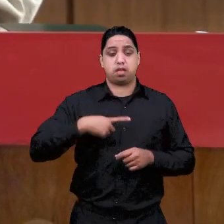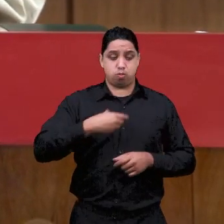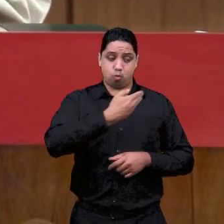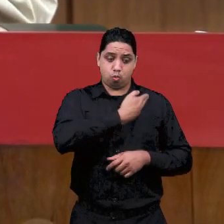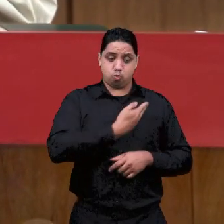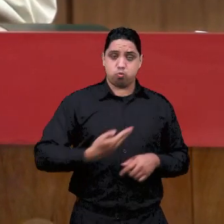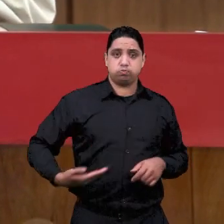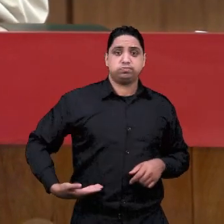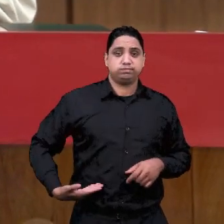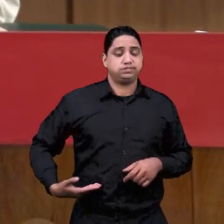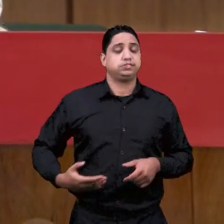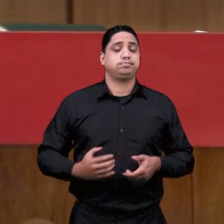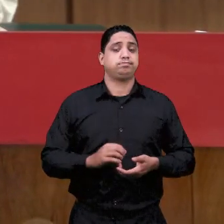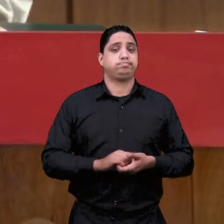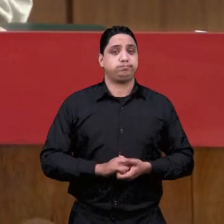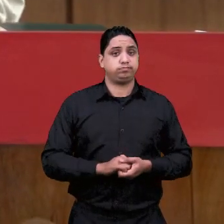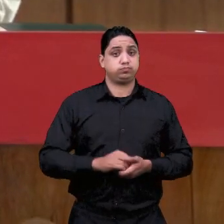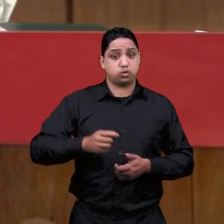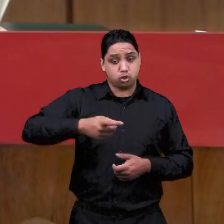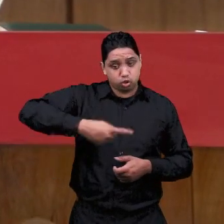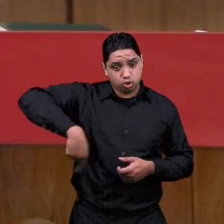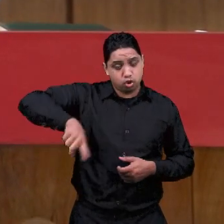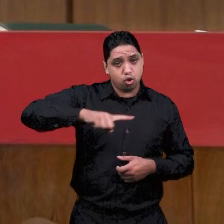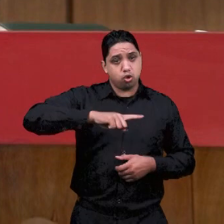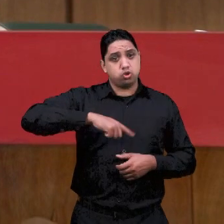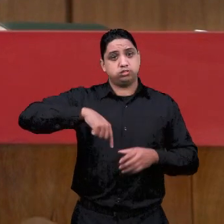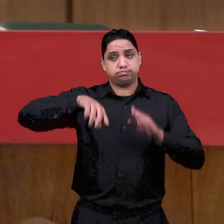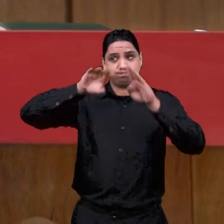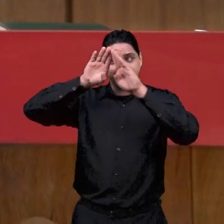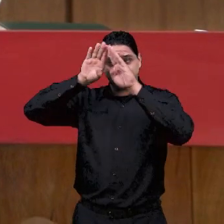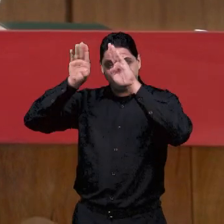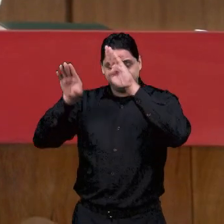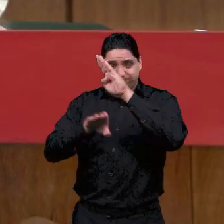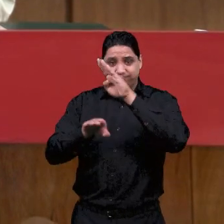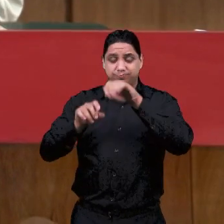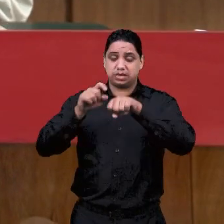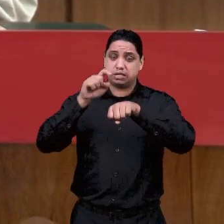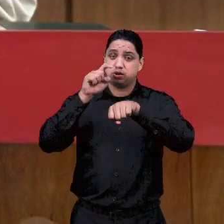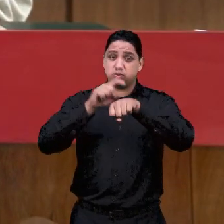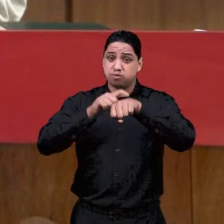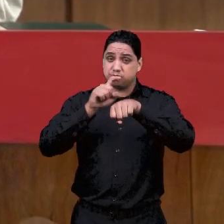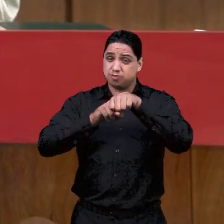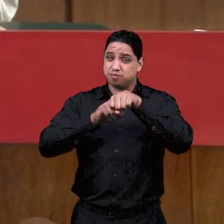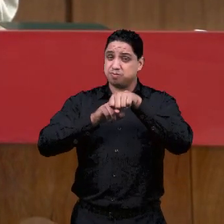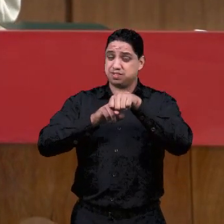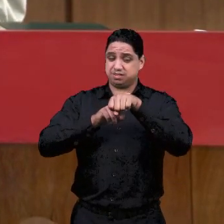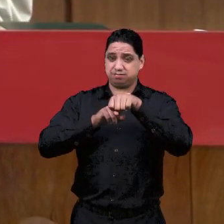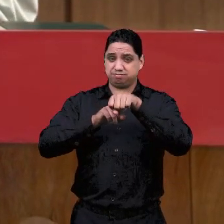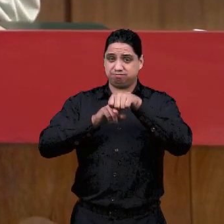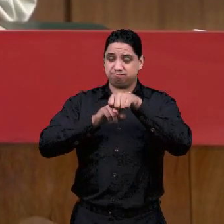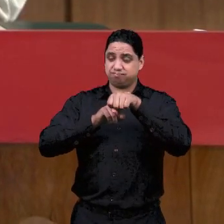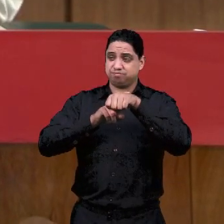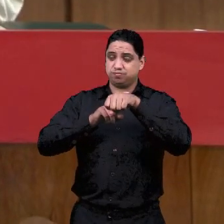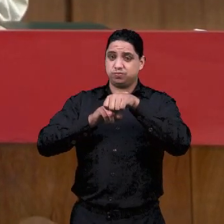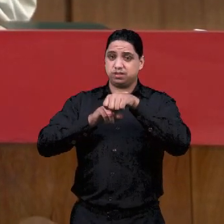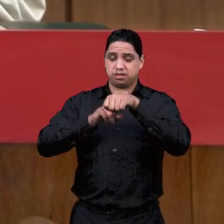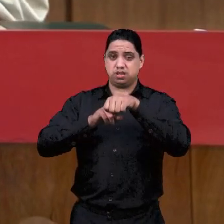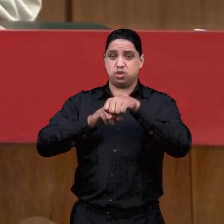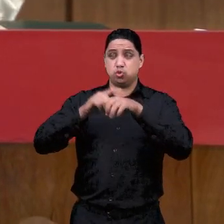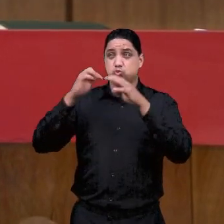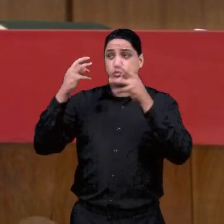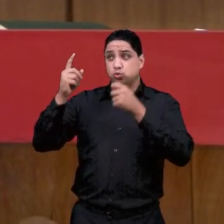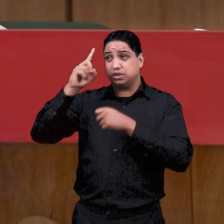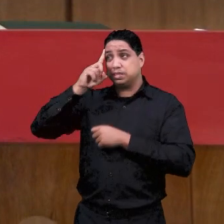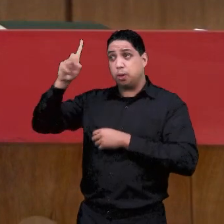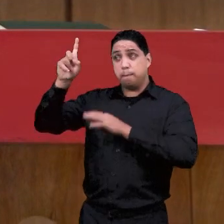cela. Nous sommes sur un moment d'un temps prophétique qui n'est pas